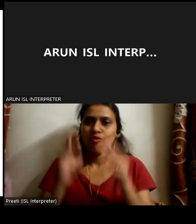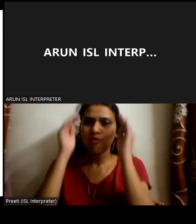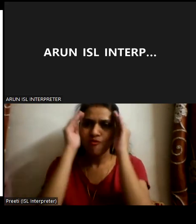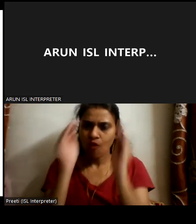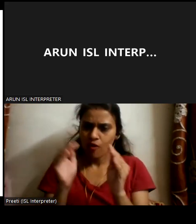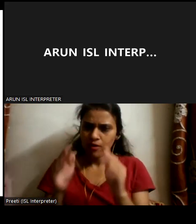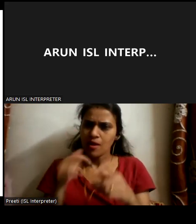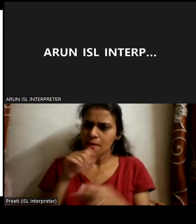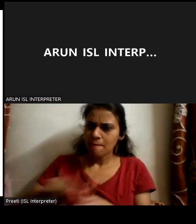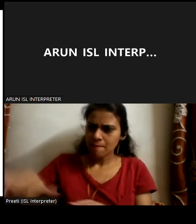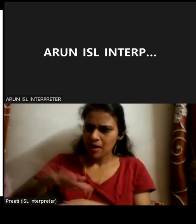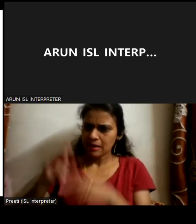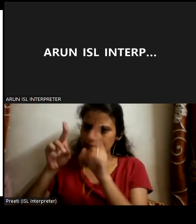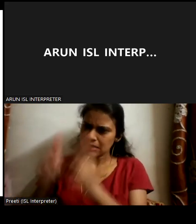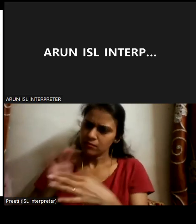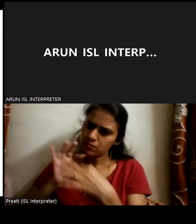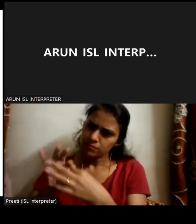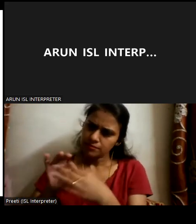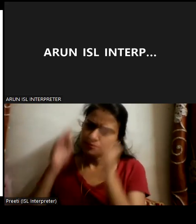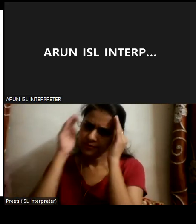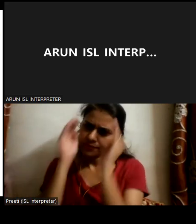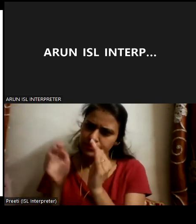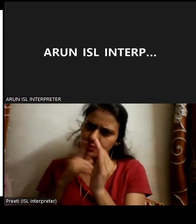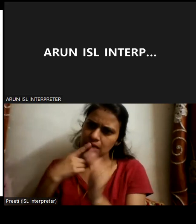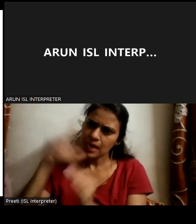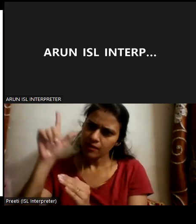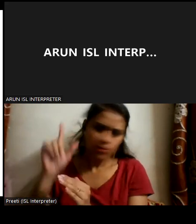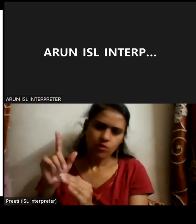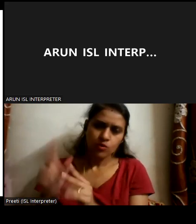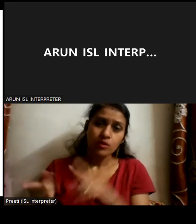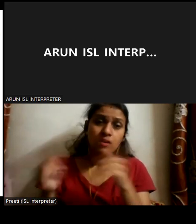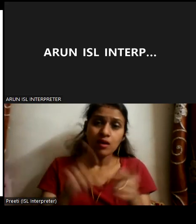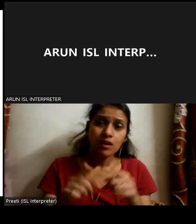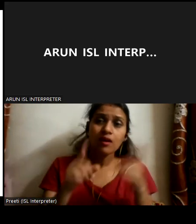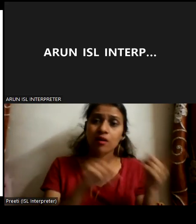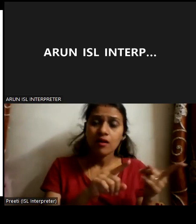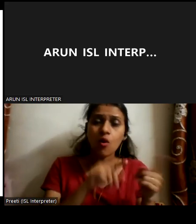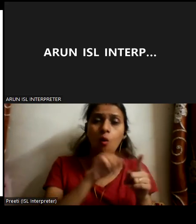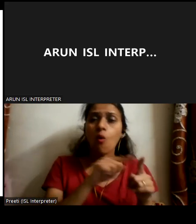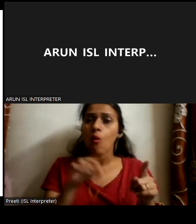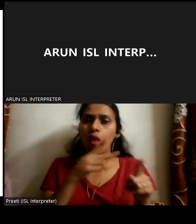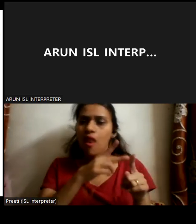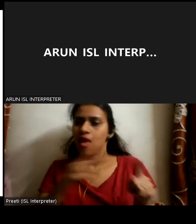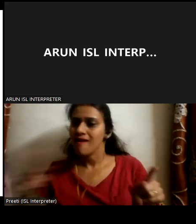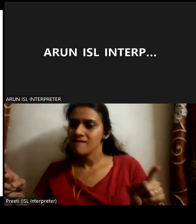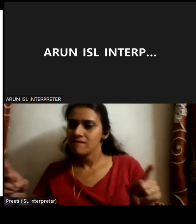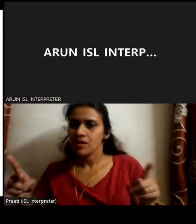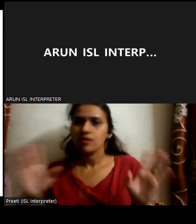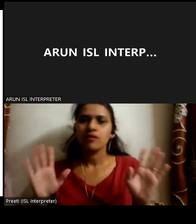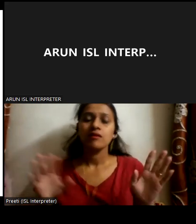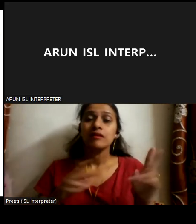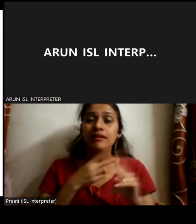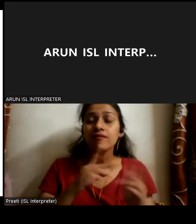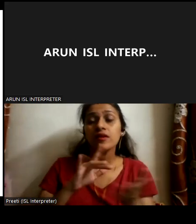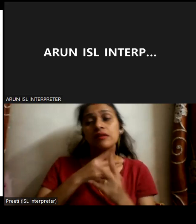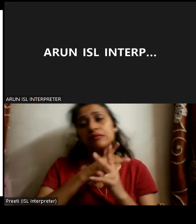to scale it up to another pond, whether they want to restrict them to a location, whether they want to work pan